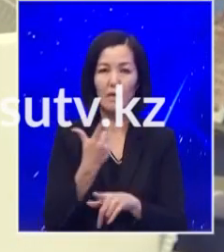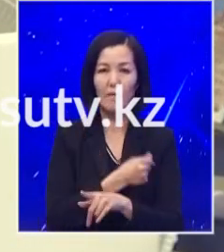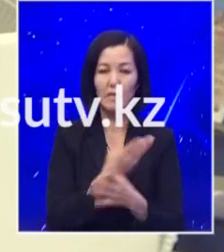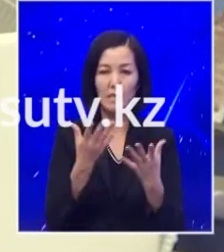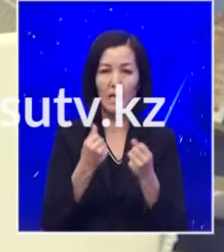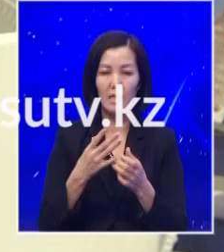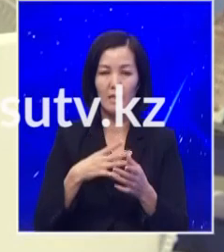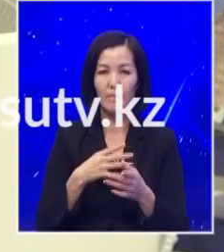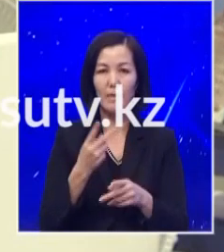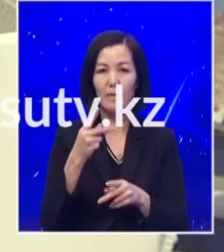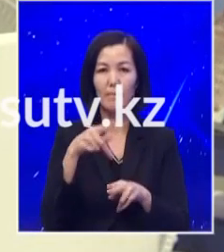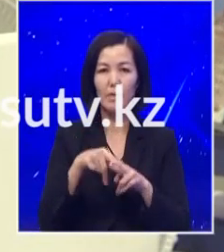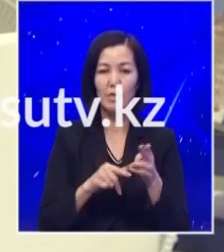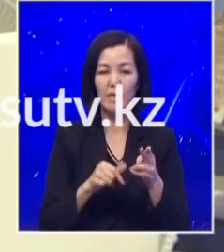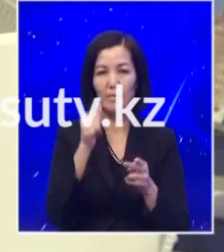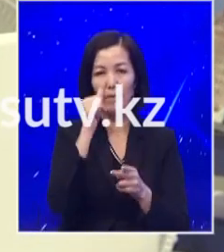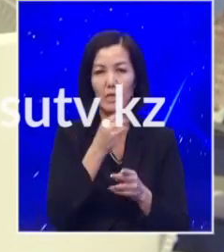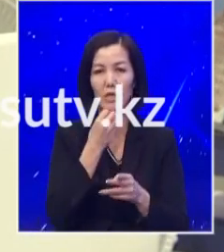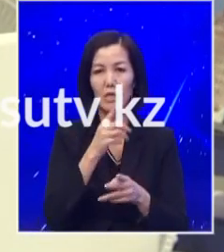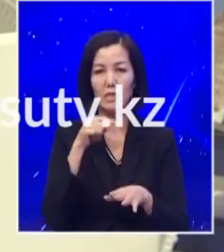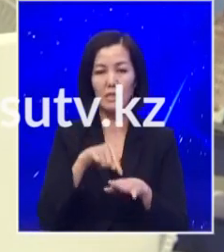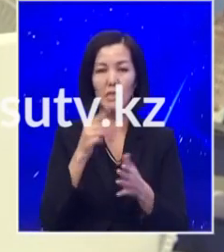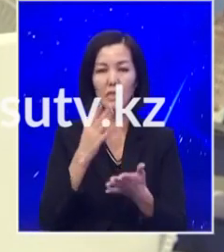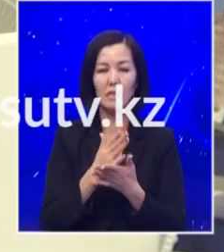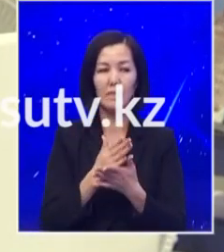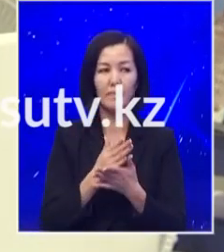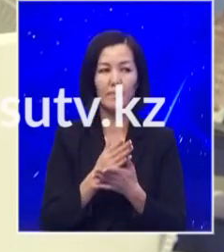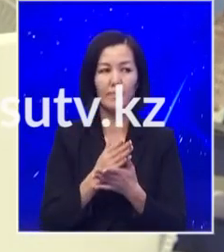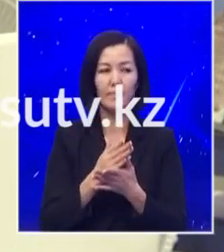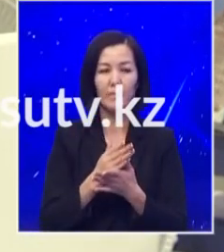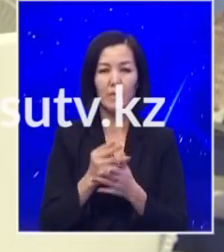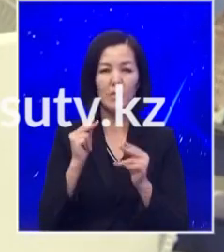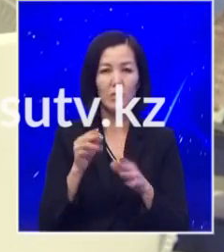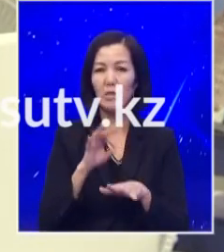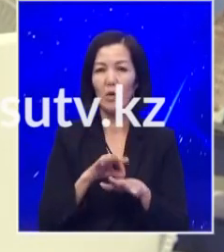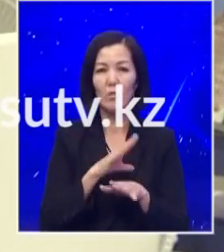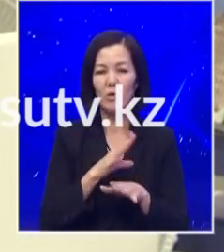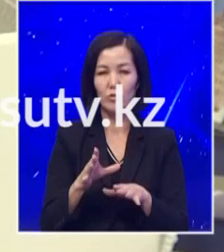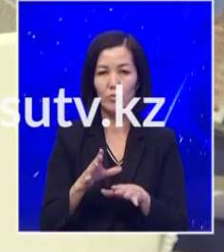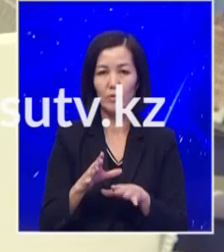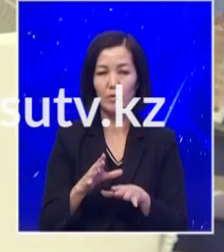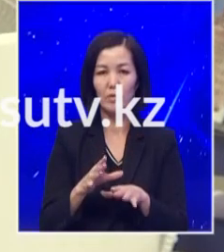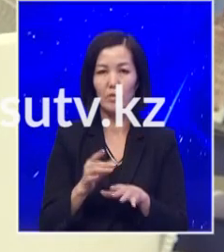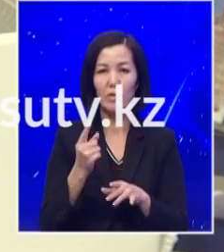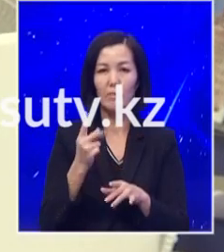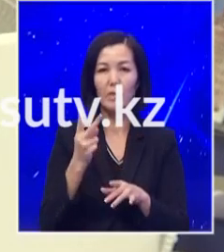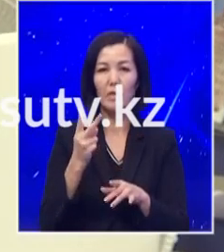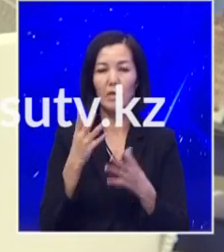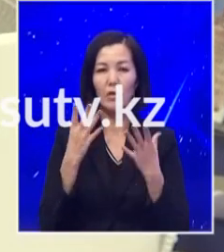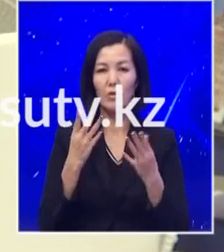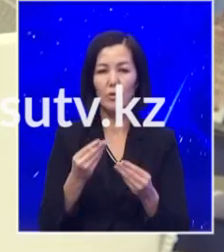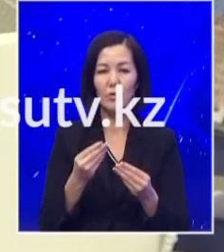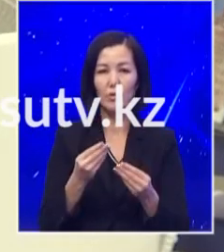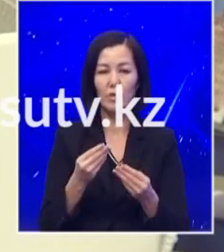ішінде өз-өзімді жақсы сезіндім. Вакцина алғаннан кейін мен үшін айтайын ауырған жоқ бұл. 1-2 күн ғана